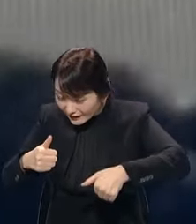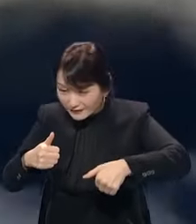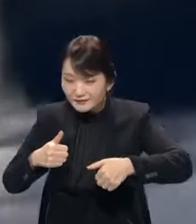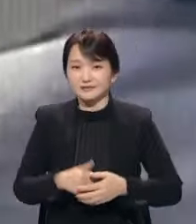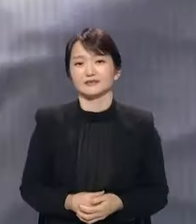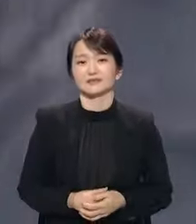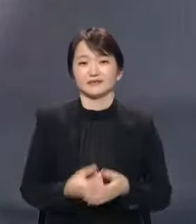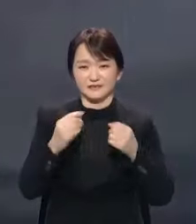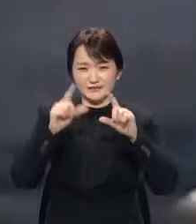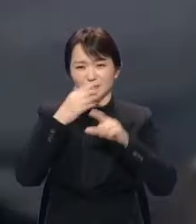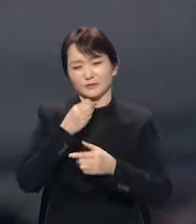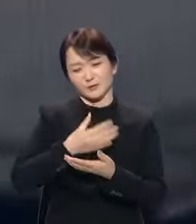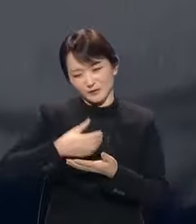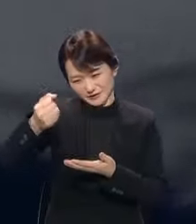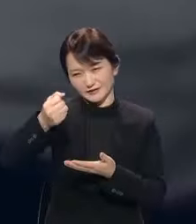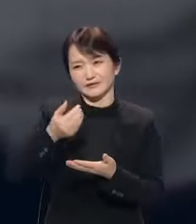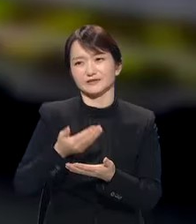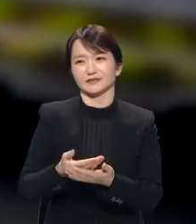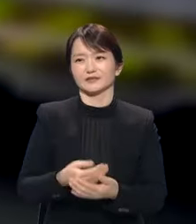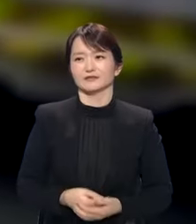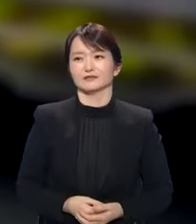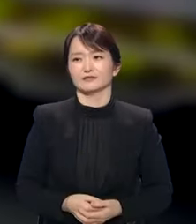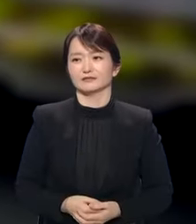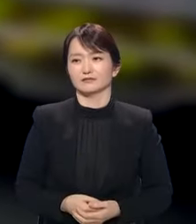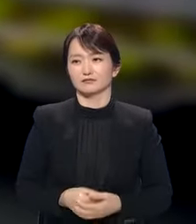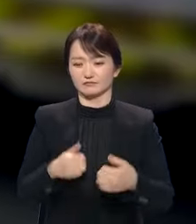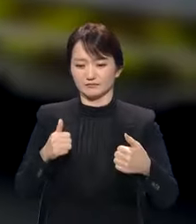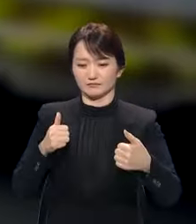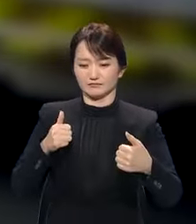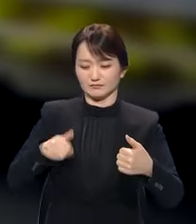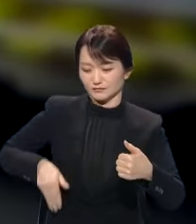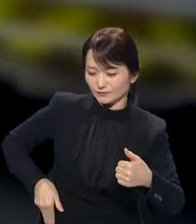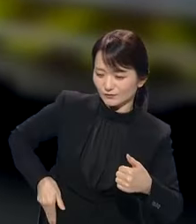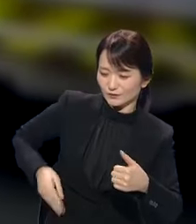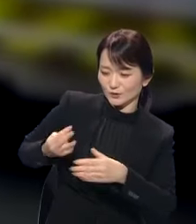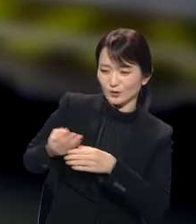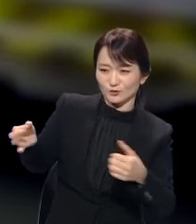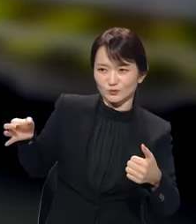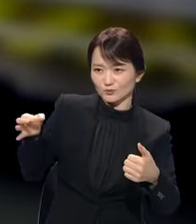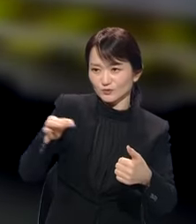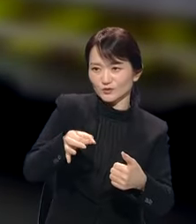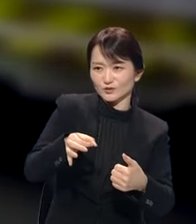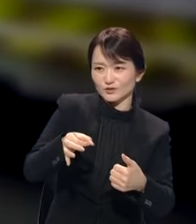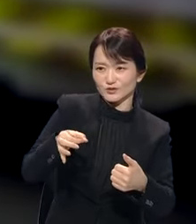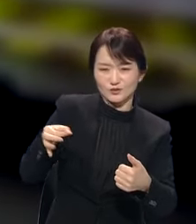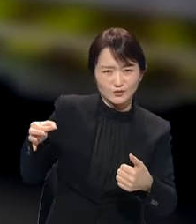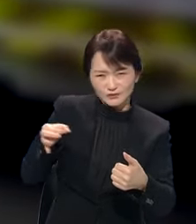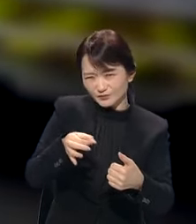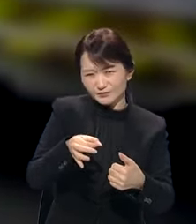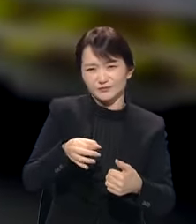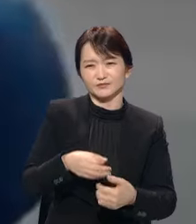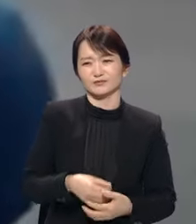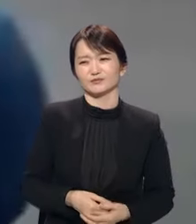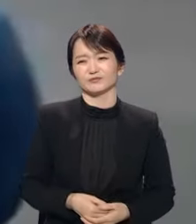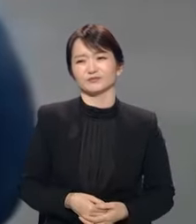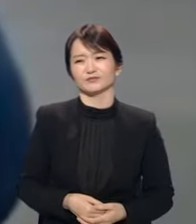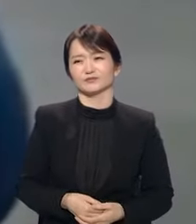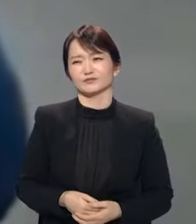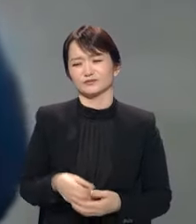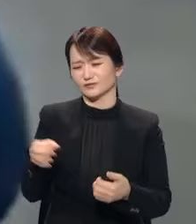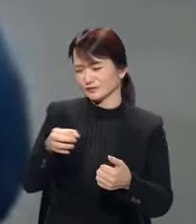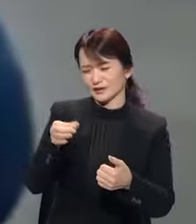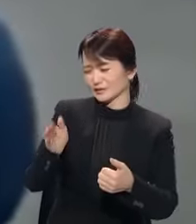복 많이 받으셈 하면서 세배 자 그 다음 뭘까요 그렇습니다 캐시 현금 나와야죠 아유 귀엽다 이 녀석 하면서 아유